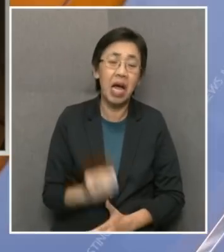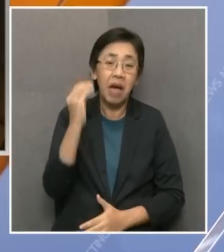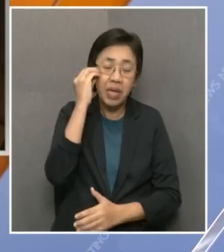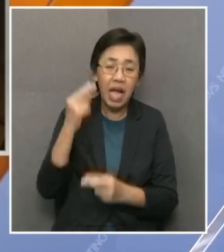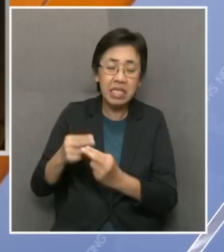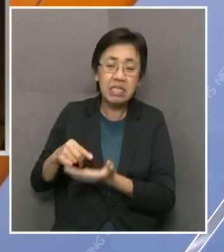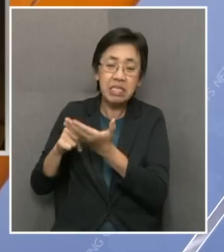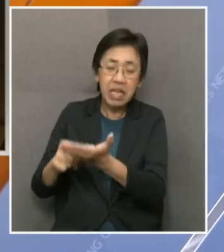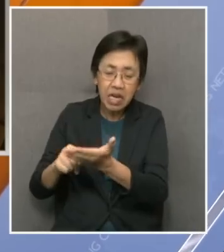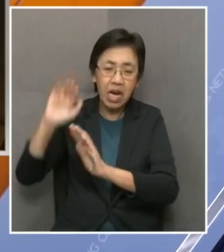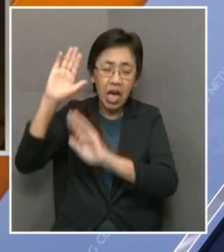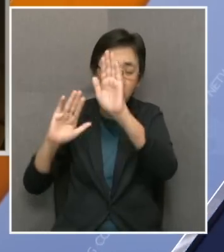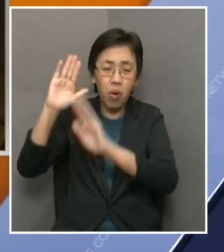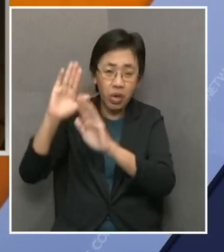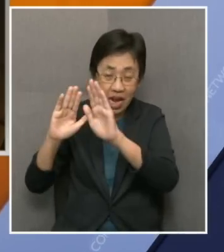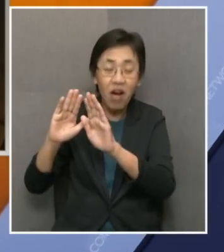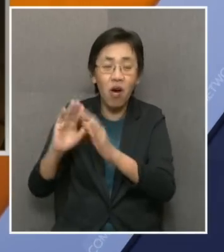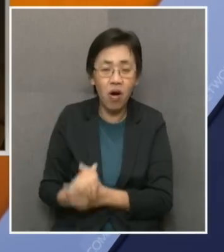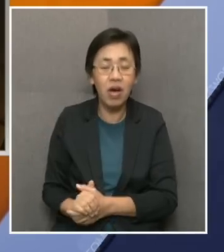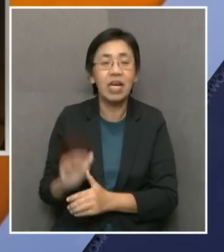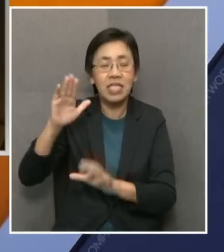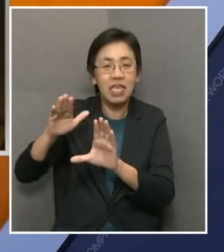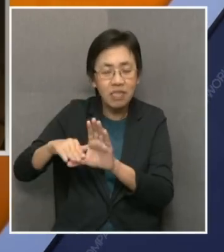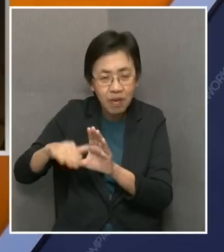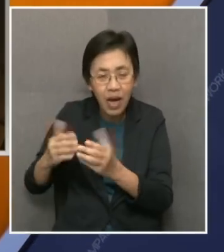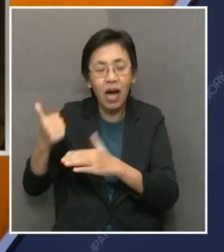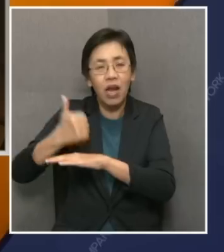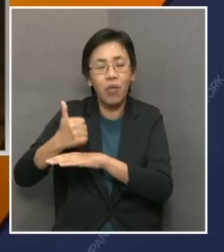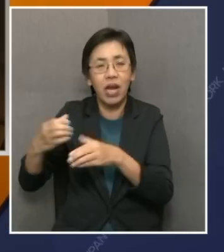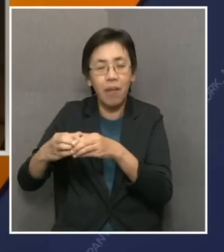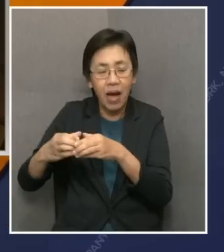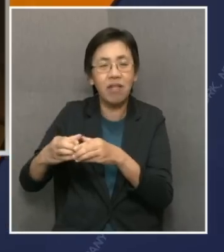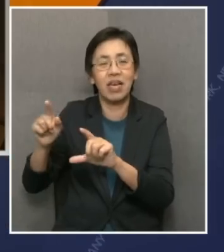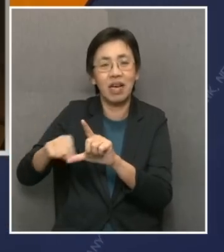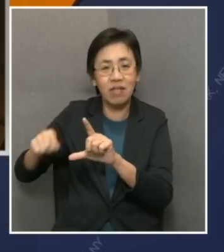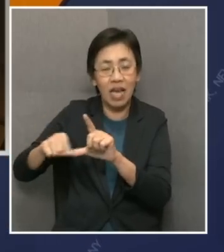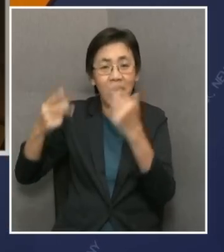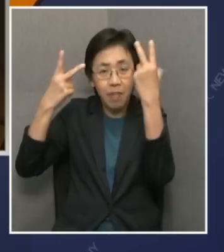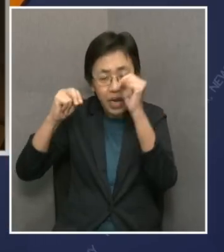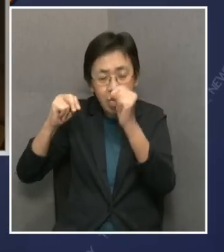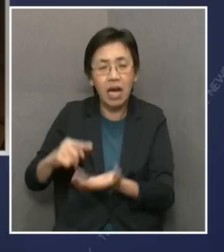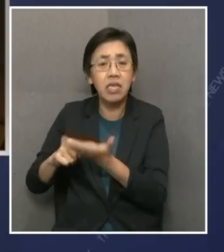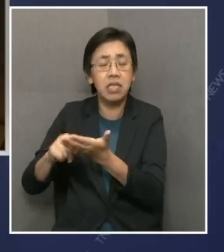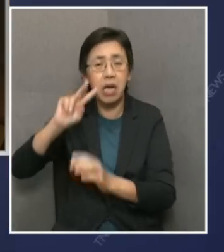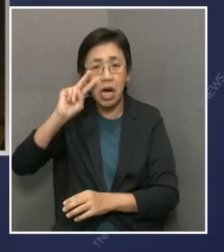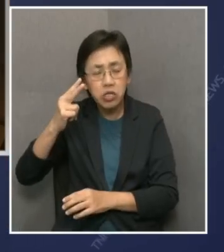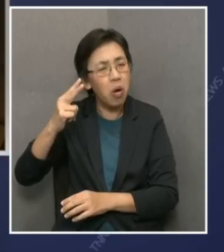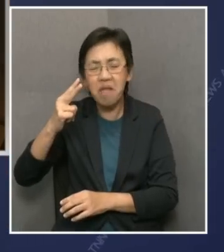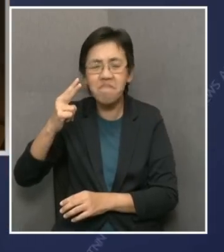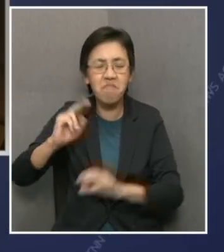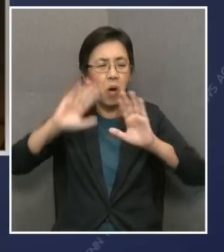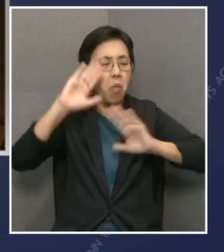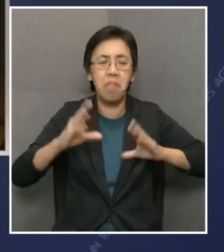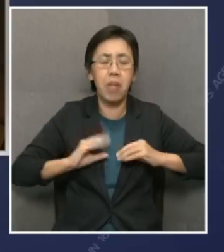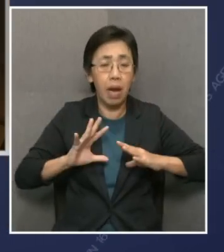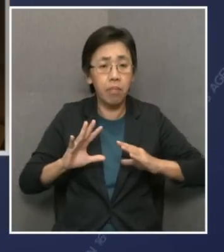พิธาลิ้มเจริญรัตน์หัวหน้าพรรคและแคนดิตนายกรัฐมนตรีพรรคเ้าไกลเป็นนายกรัฐมนตรีรอบ 2ขัดหรือแย้งต่อ